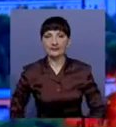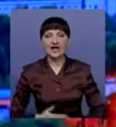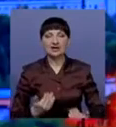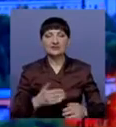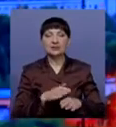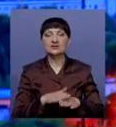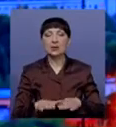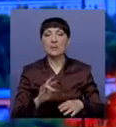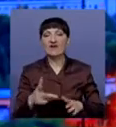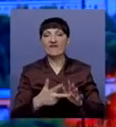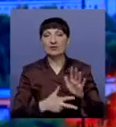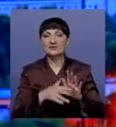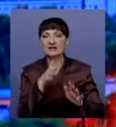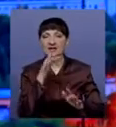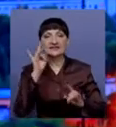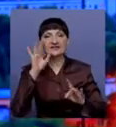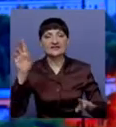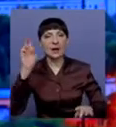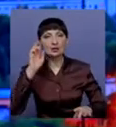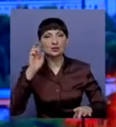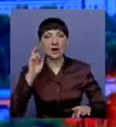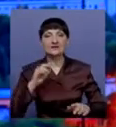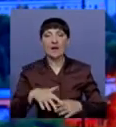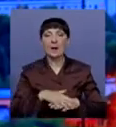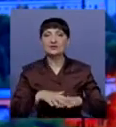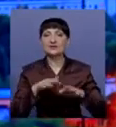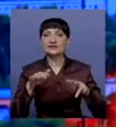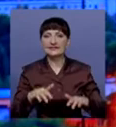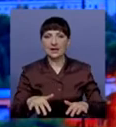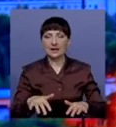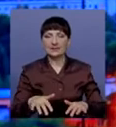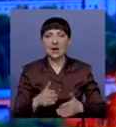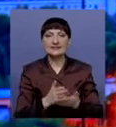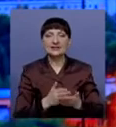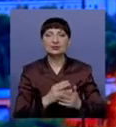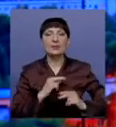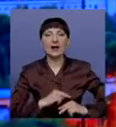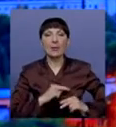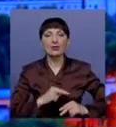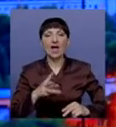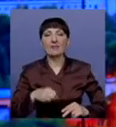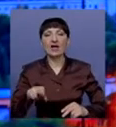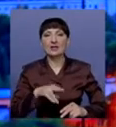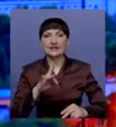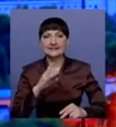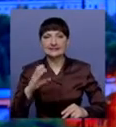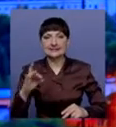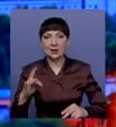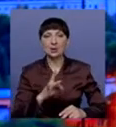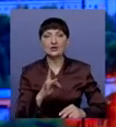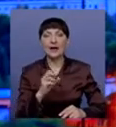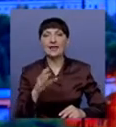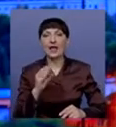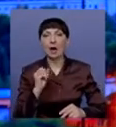Сегодня исполнилось бы 80 лет известному государственному и общественному деятелю, заслуженному работнику МВД СССР Рустему